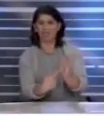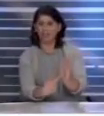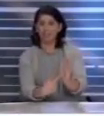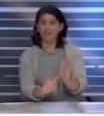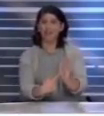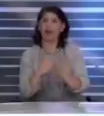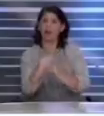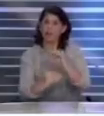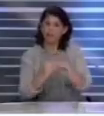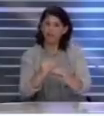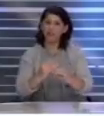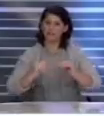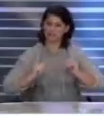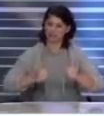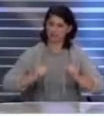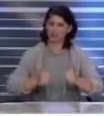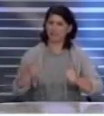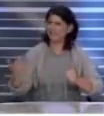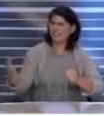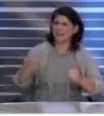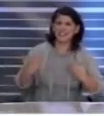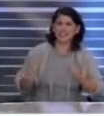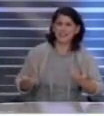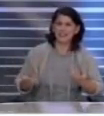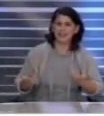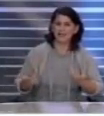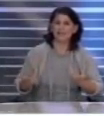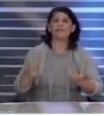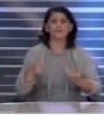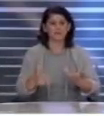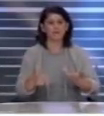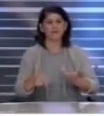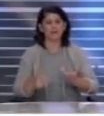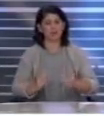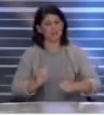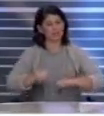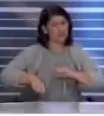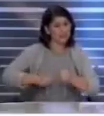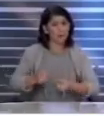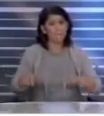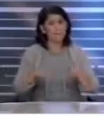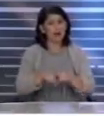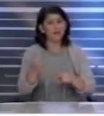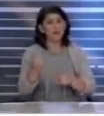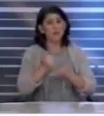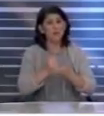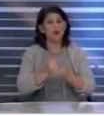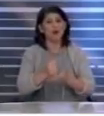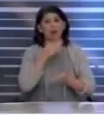τις επενδύσεις να ενθαρρύνονται, τι έχουν να πούν. Αυτό μαζί και με την κινητοποίηση πολλών κονδυλίων, μιλάμε